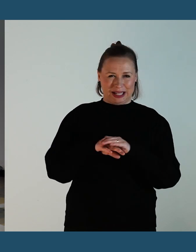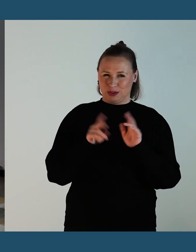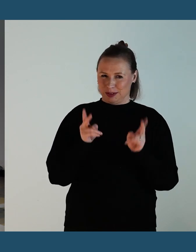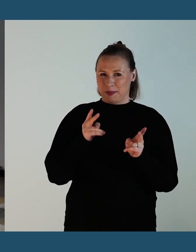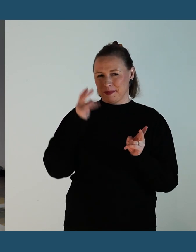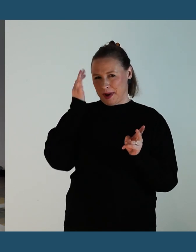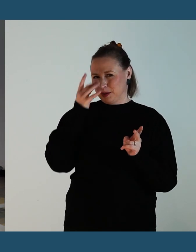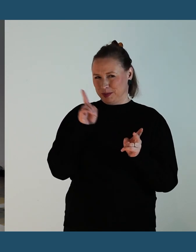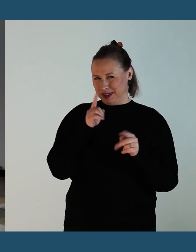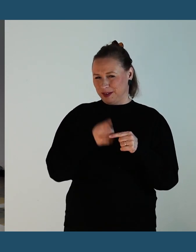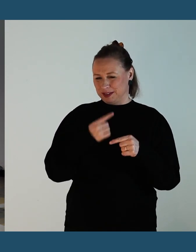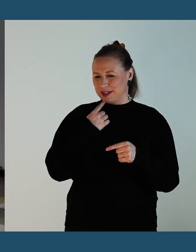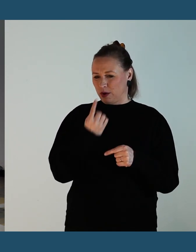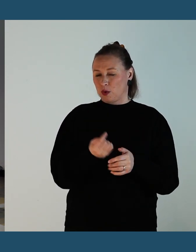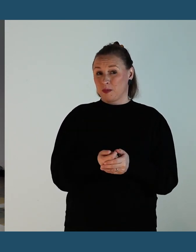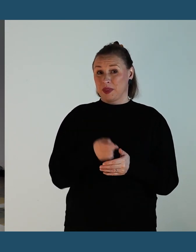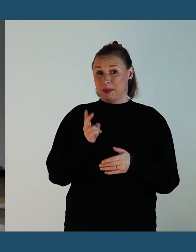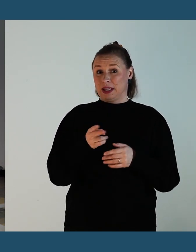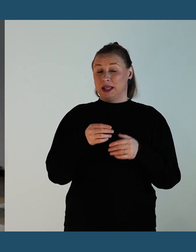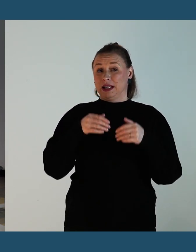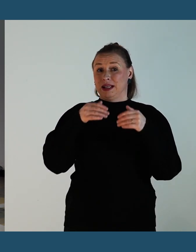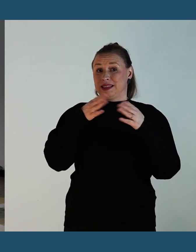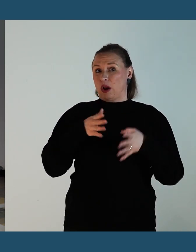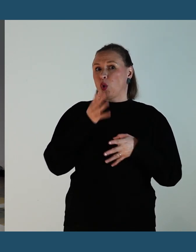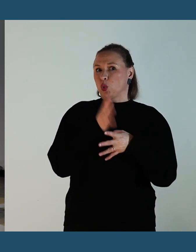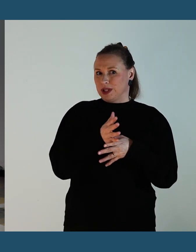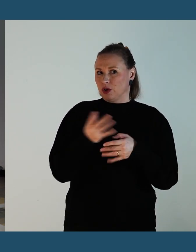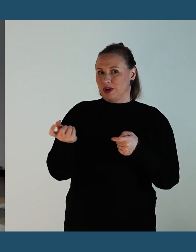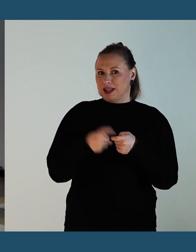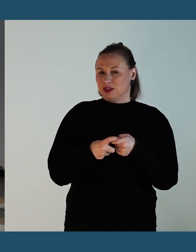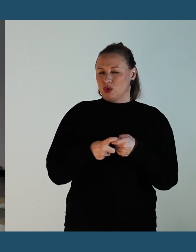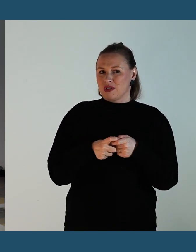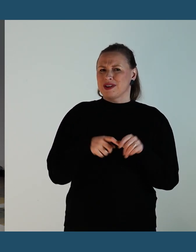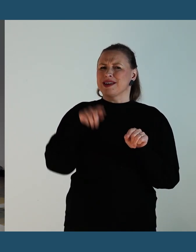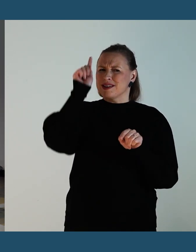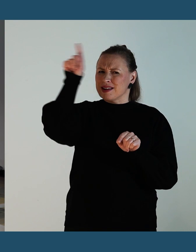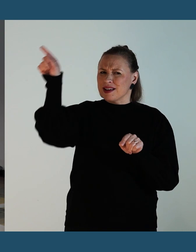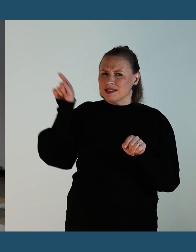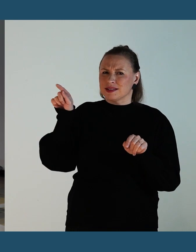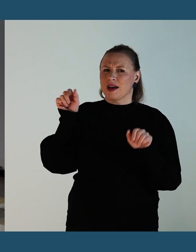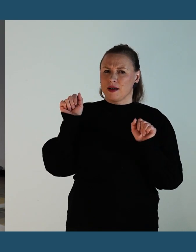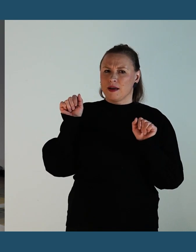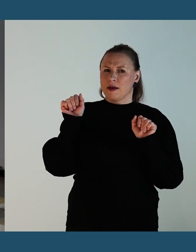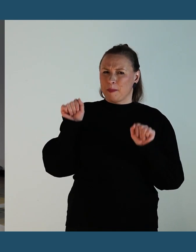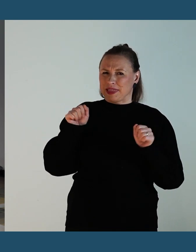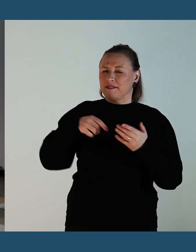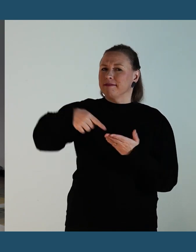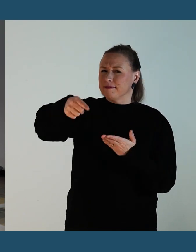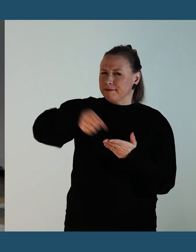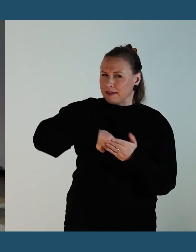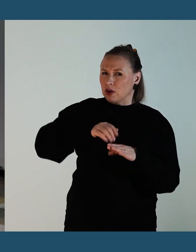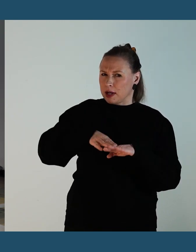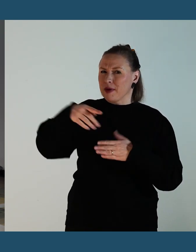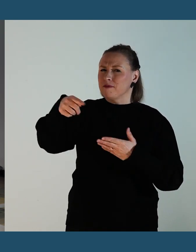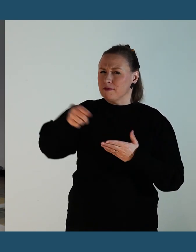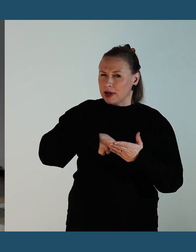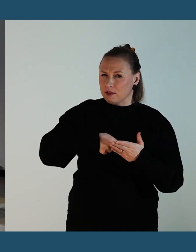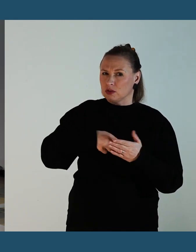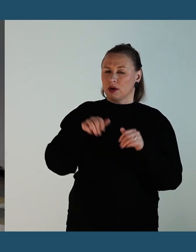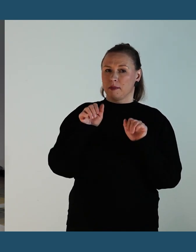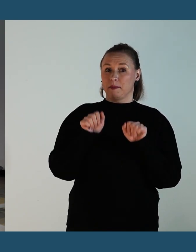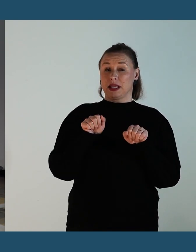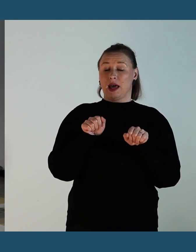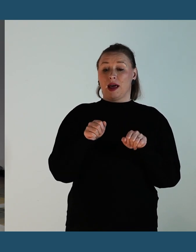sanomassa, ehkä nimenomaan näihin taloyhtiöihin liittyen, että siellä pitäisi niin kuin tehdä velvoittavammaksi se, että he joutuvat niitä